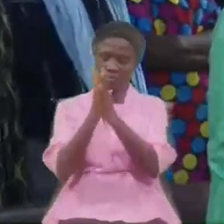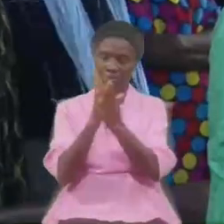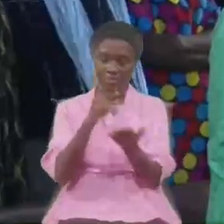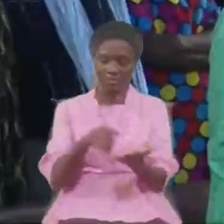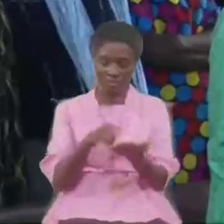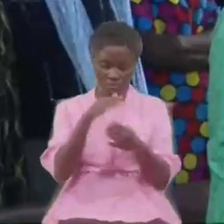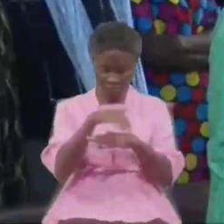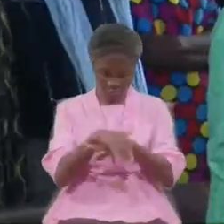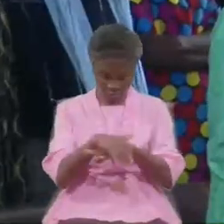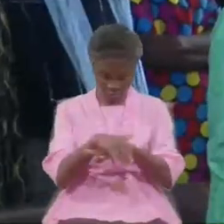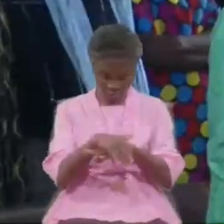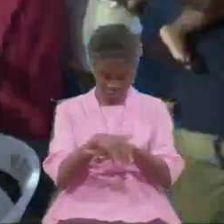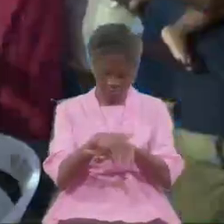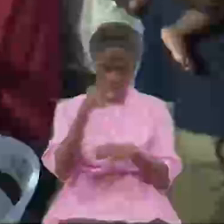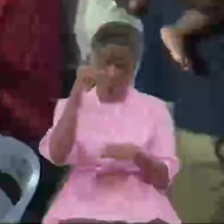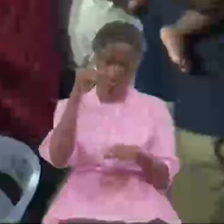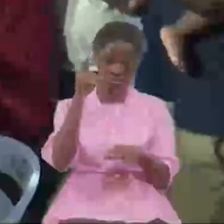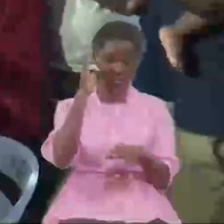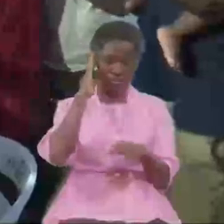soir